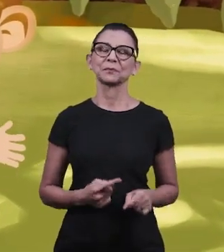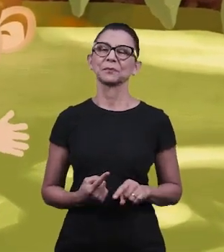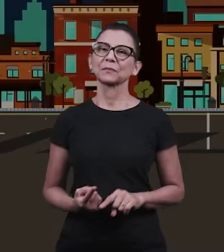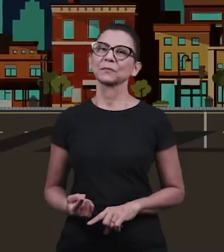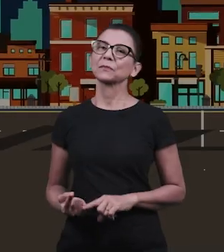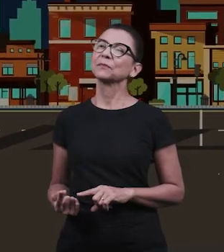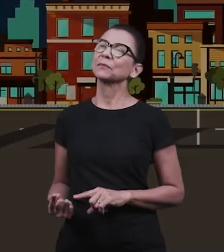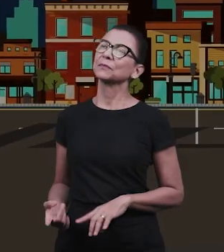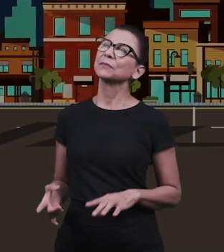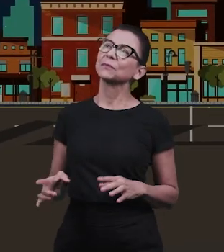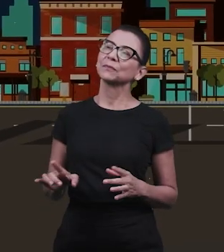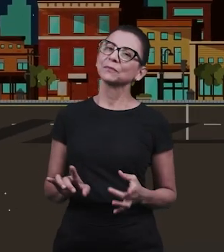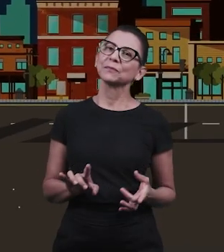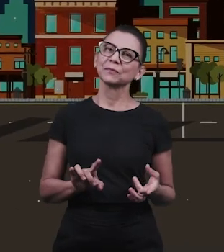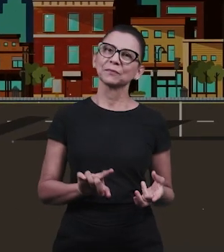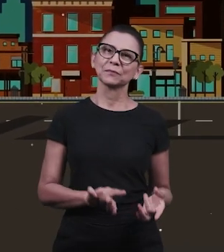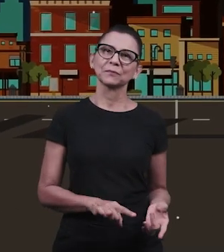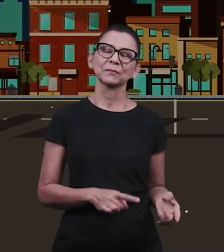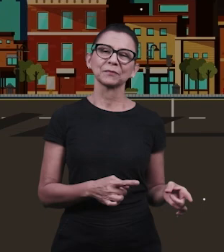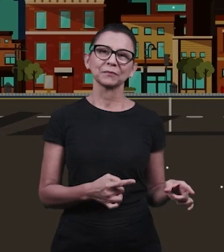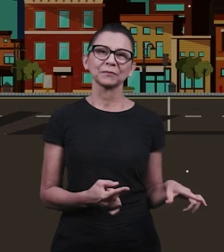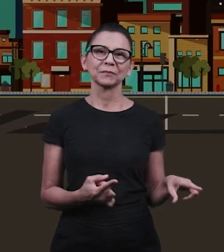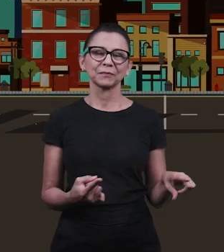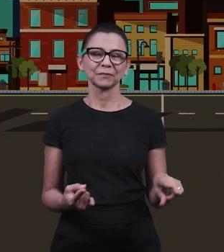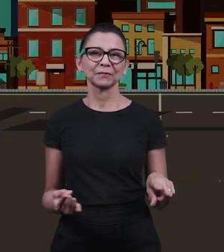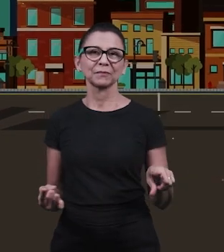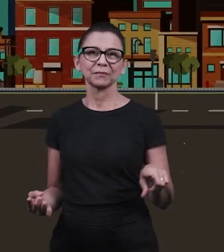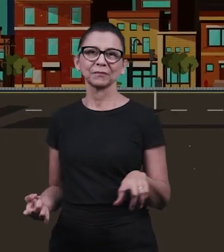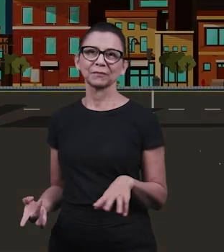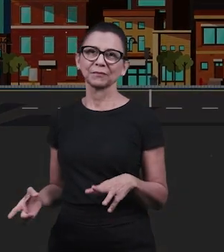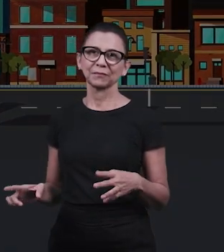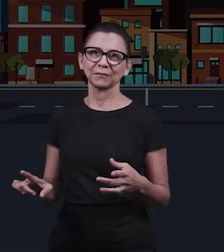И когда тьма сгущается над миром,